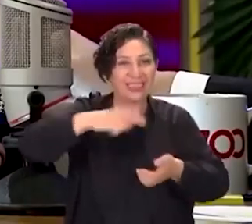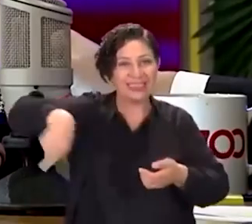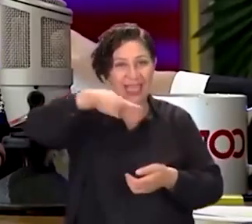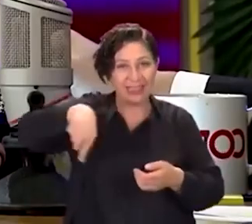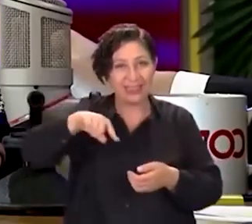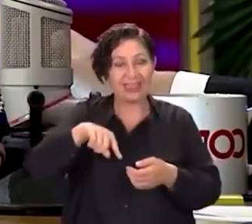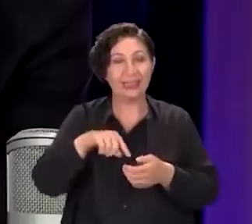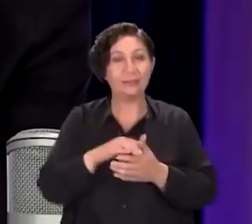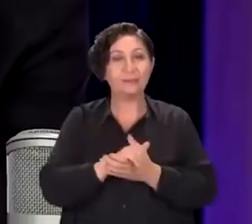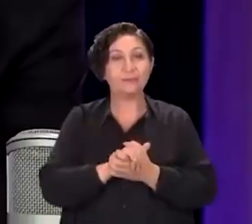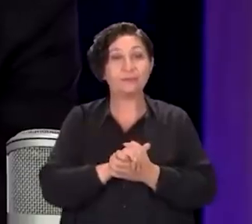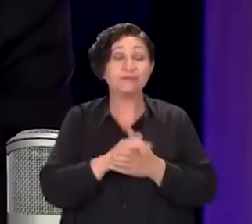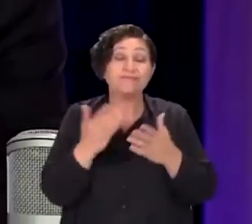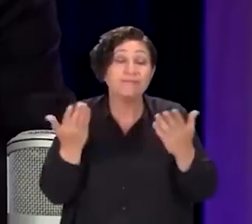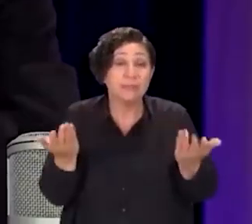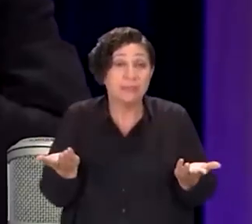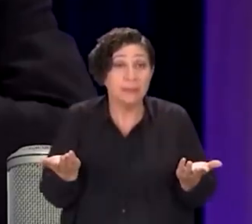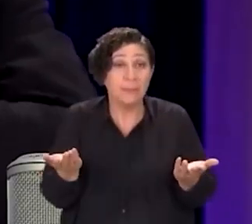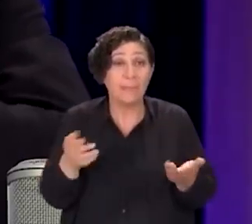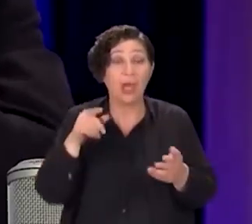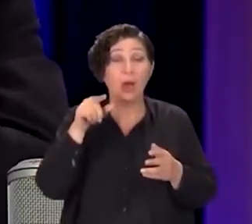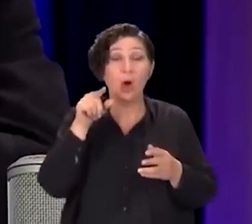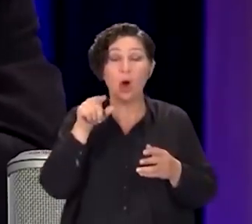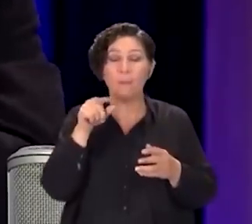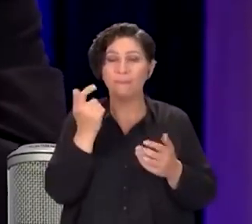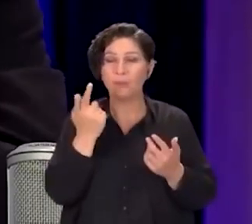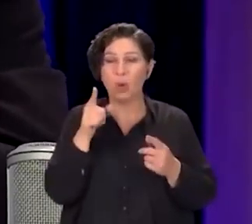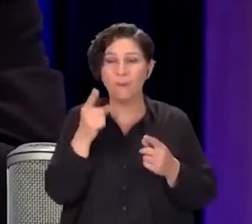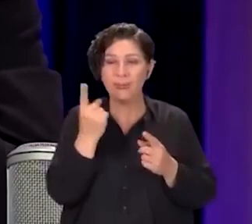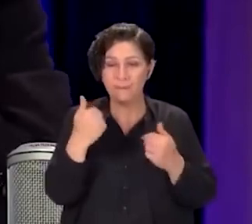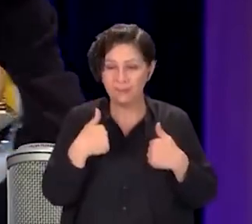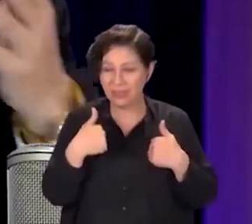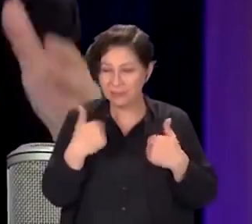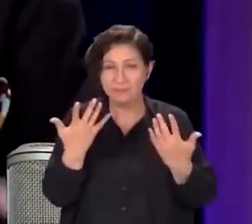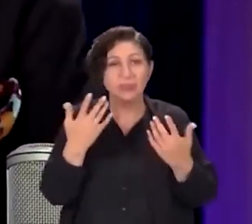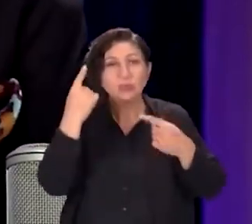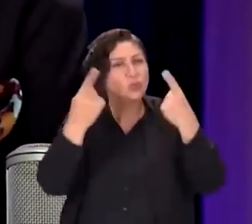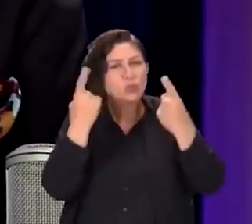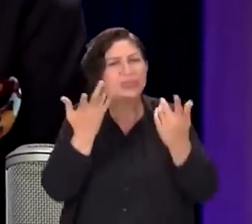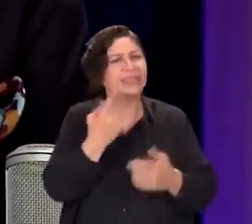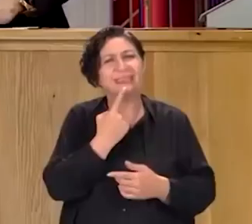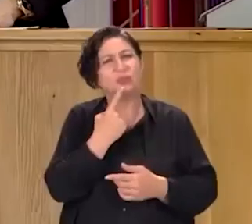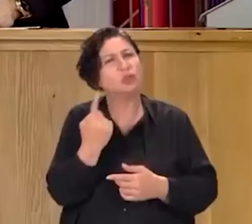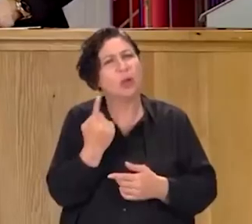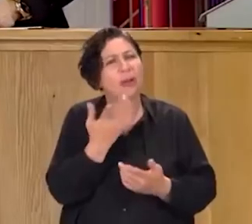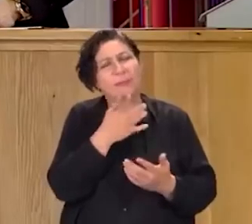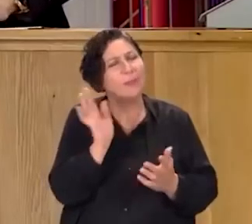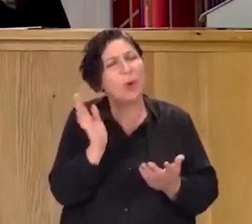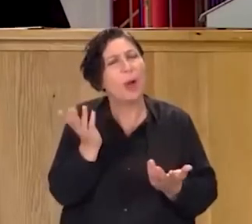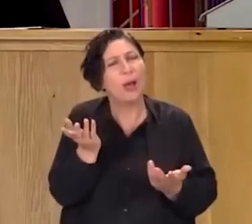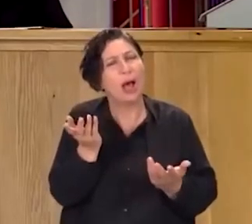Ve tabii ki o bir bana şey gibi geliyor. Ne düşünüyorsun ve ne söylüyor sana bilmiyorum